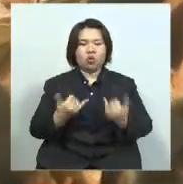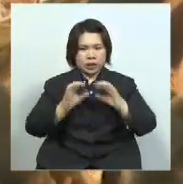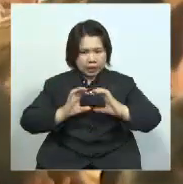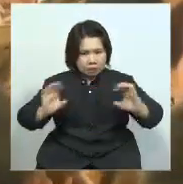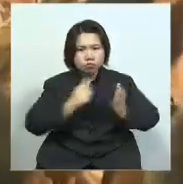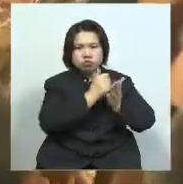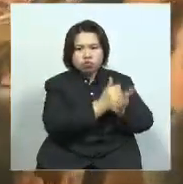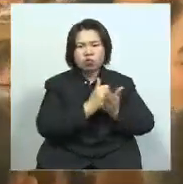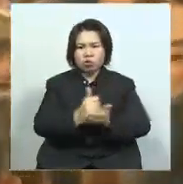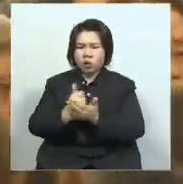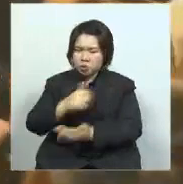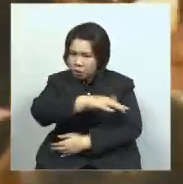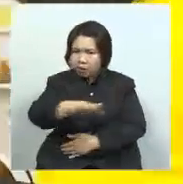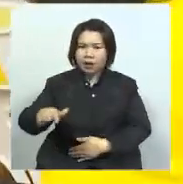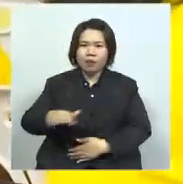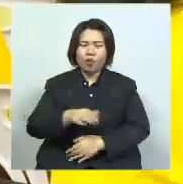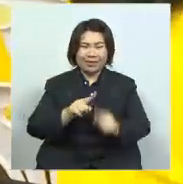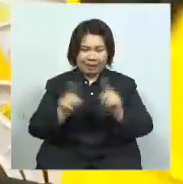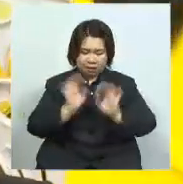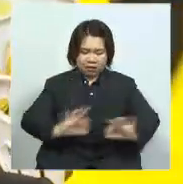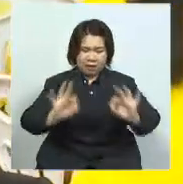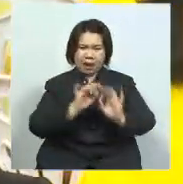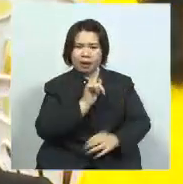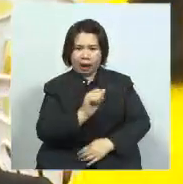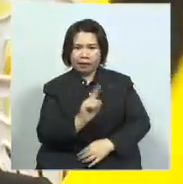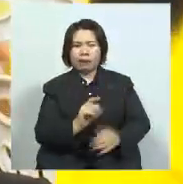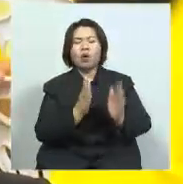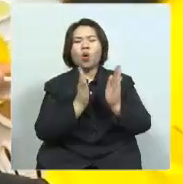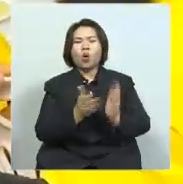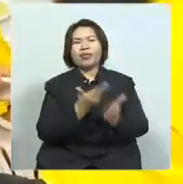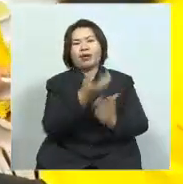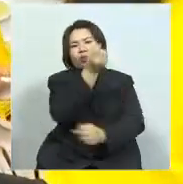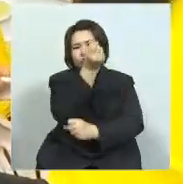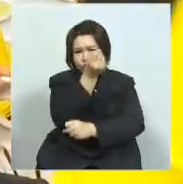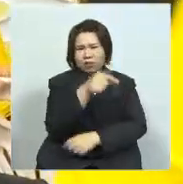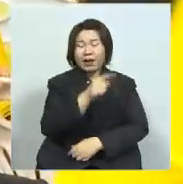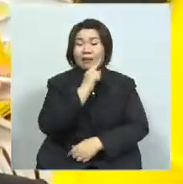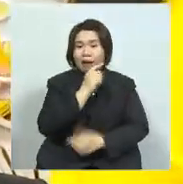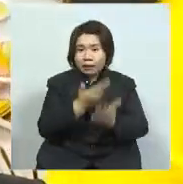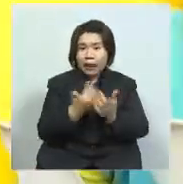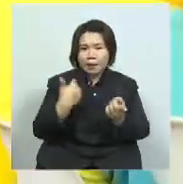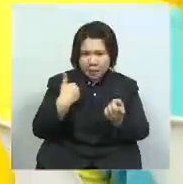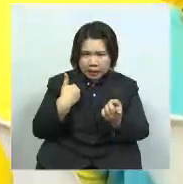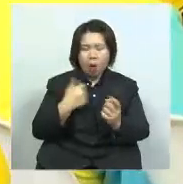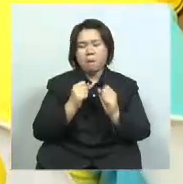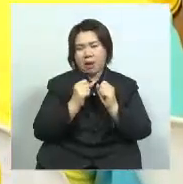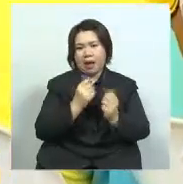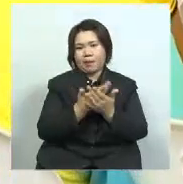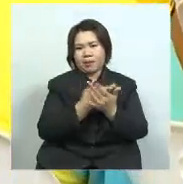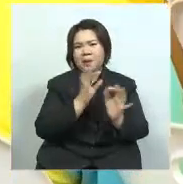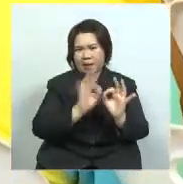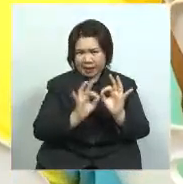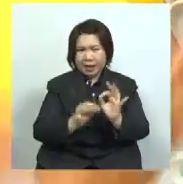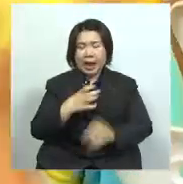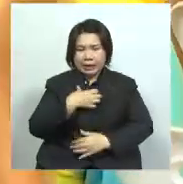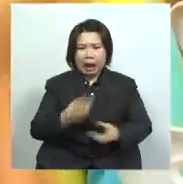ชนทุกกลุ่มแต่ตอนนี้ให้ความช่วยเหลือผู้มีรายได้น้อยก่อนขอให้ใช้เงินที่ได้รับอย่างรอบคอบเพราะรัฐบาลต้องการลดความเหลื่อมล้ำไม่ใ